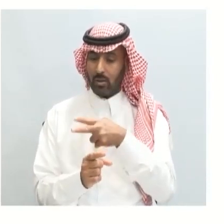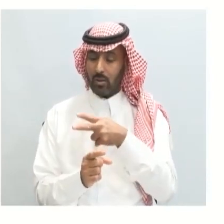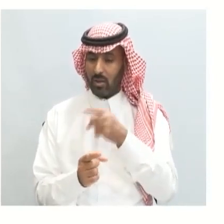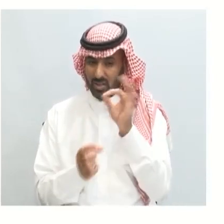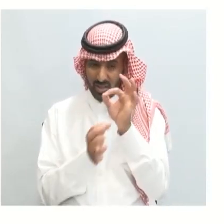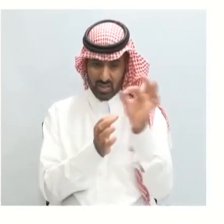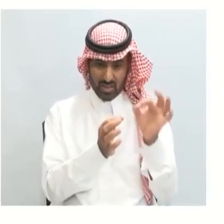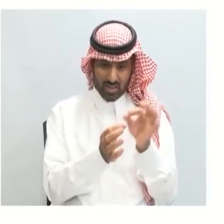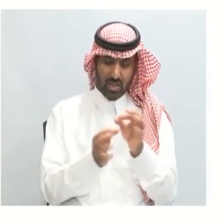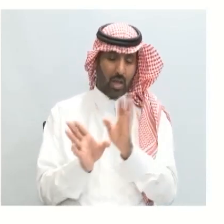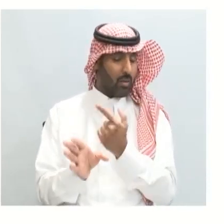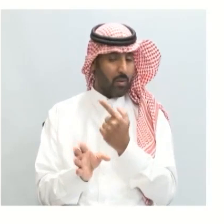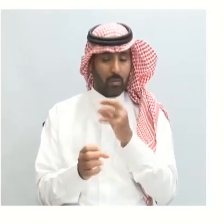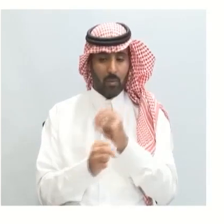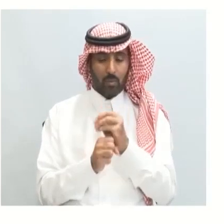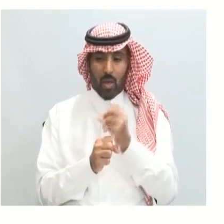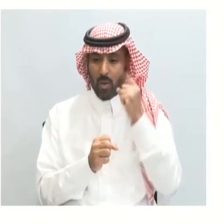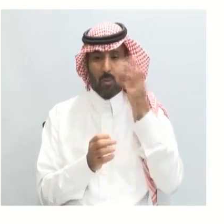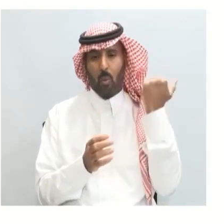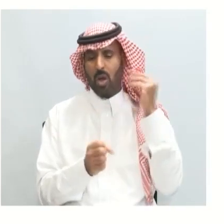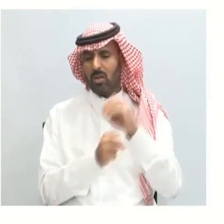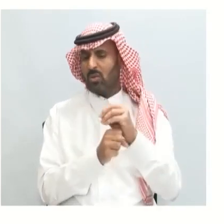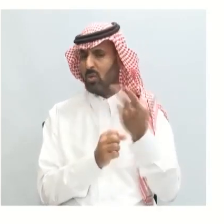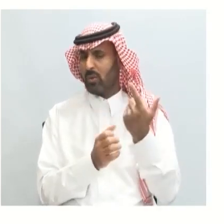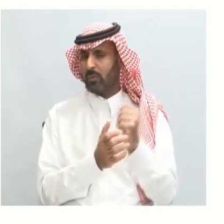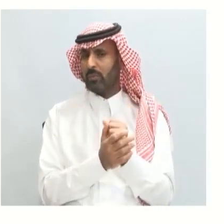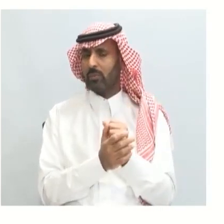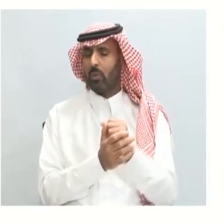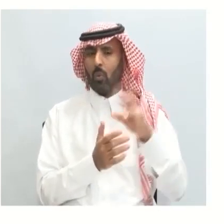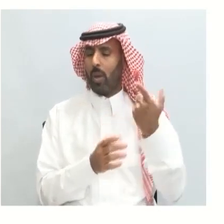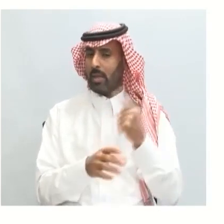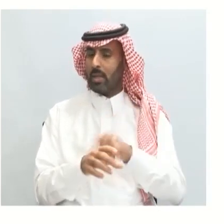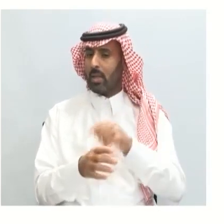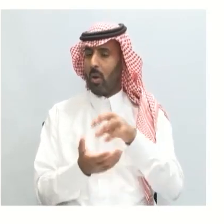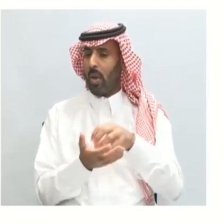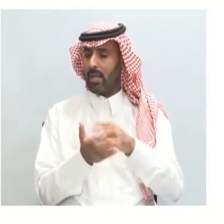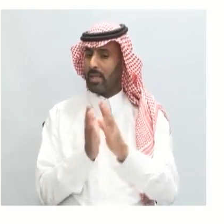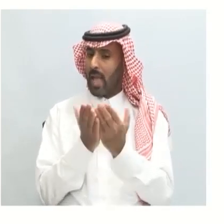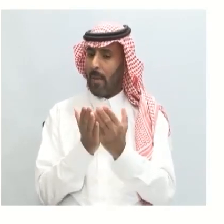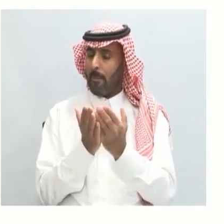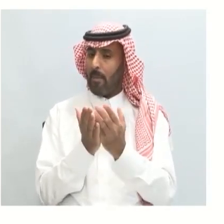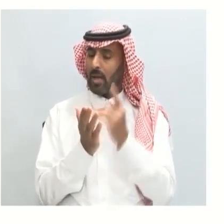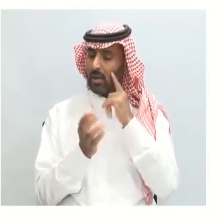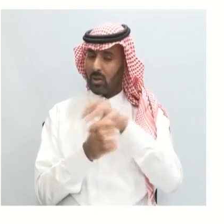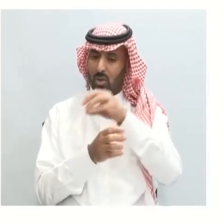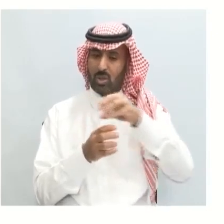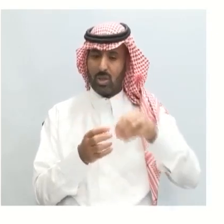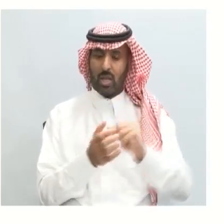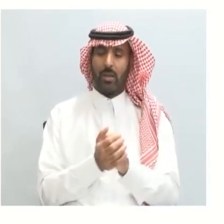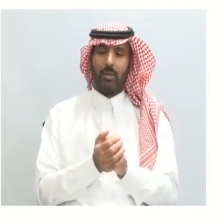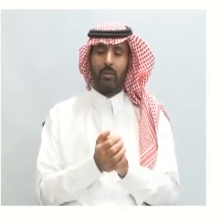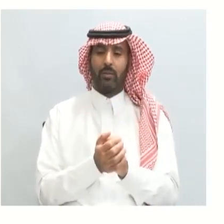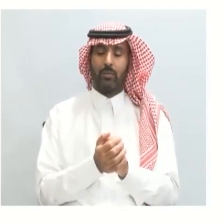الجزيئيه فما معلوماتك العلميه السابقه عنها متى واي كتاب اخذنا فيه نظريه الحركه الجزيئيه